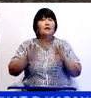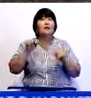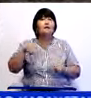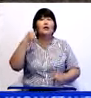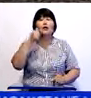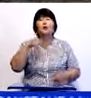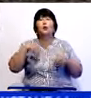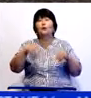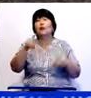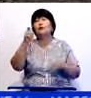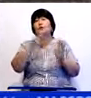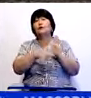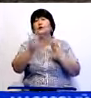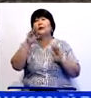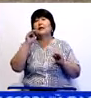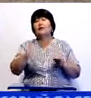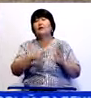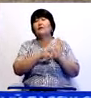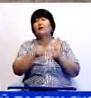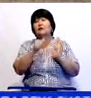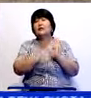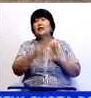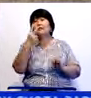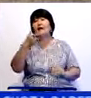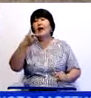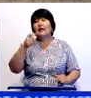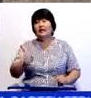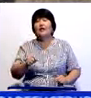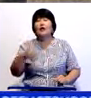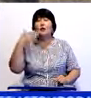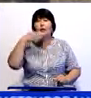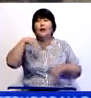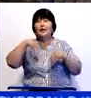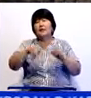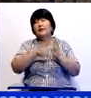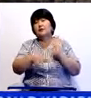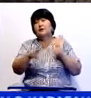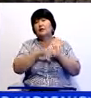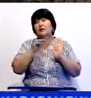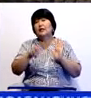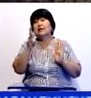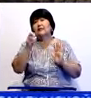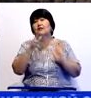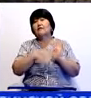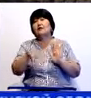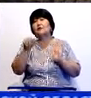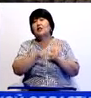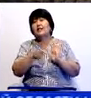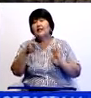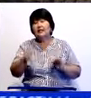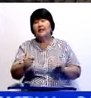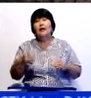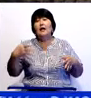этом году во сделано 185 тысяч восемьсот шестьдесят два гитара по адрес отведено 78 тысяч триста восемьдесят шесть гектаров